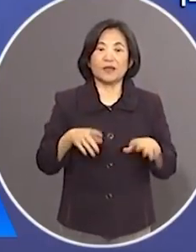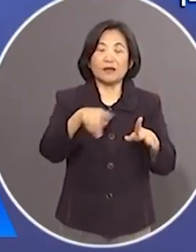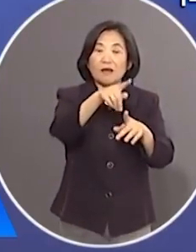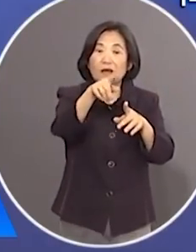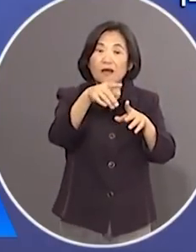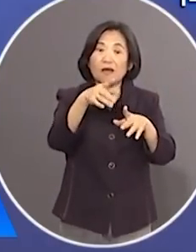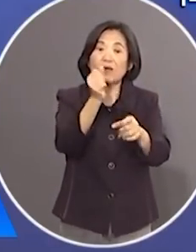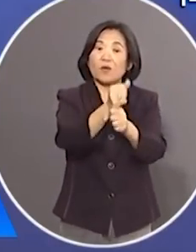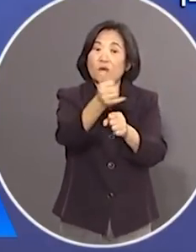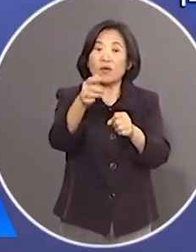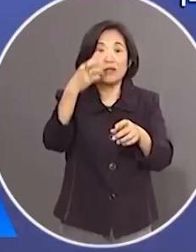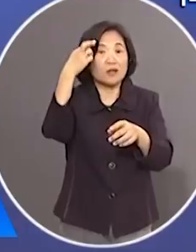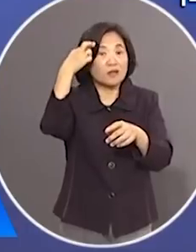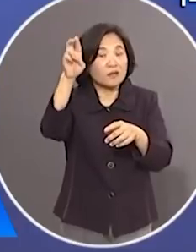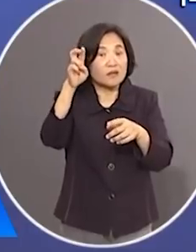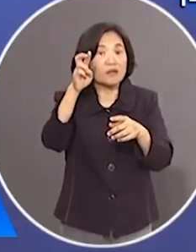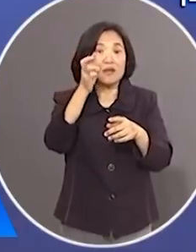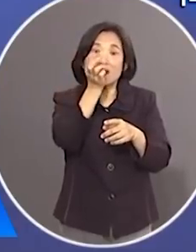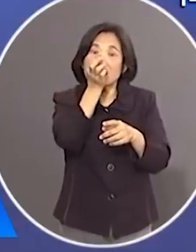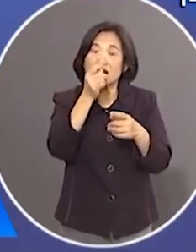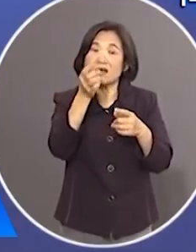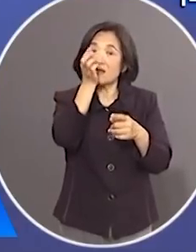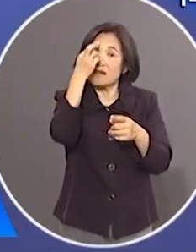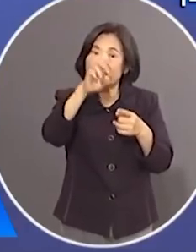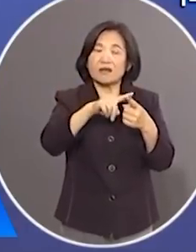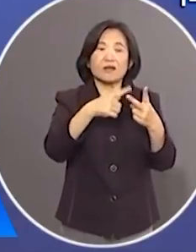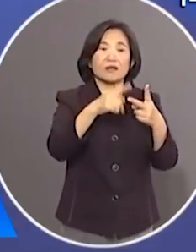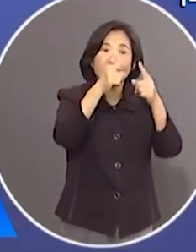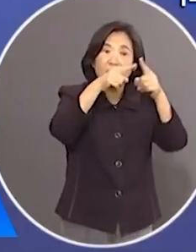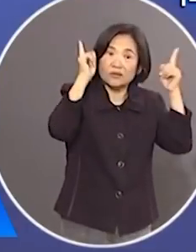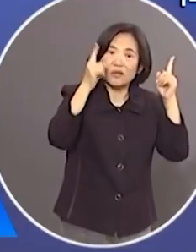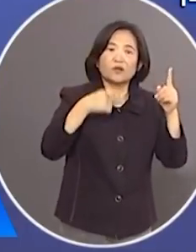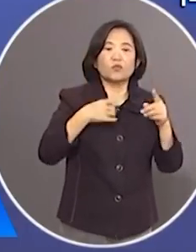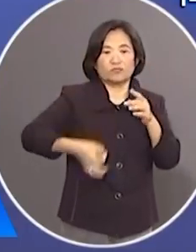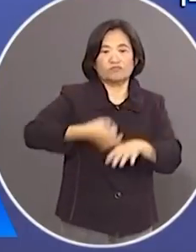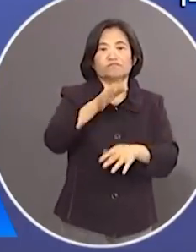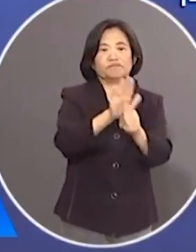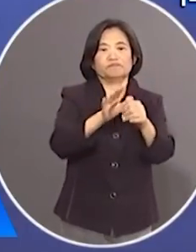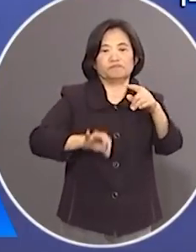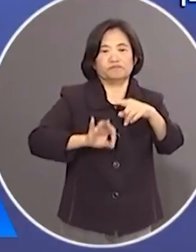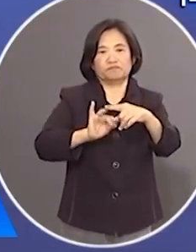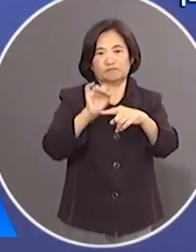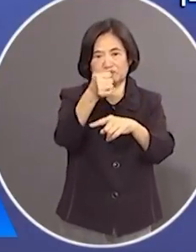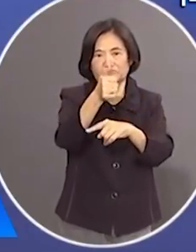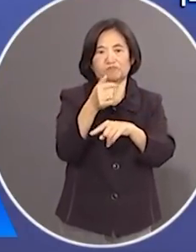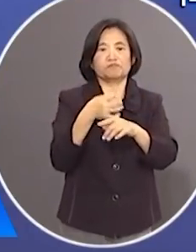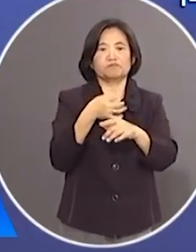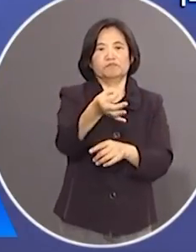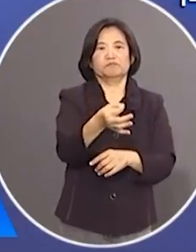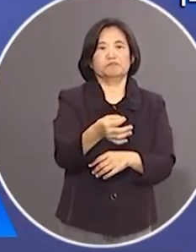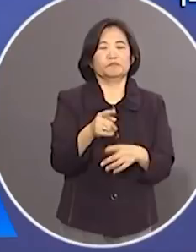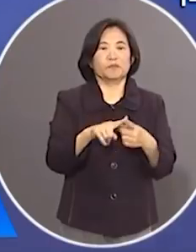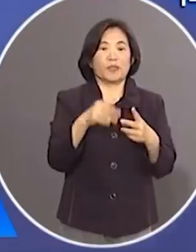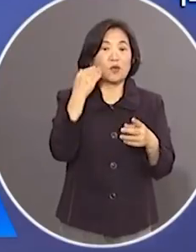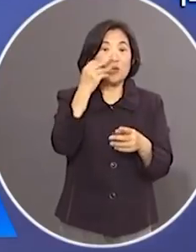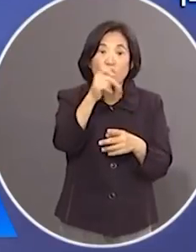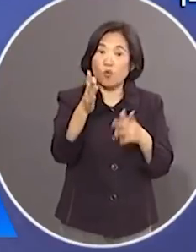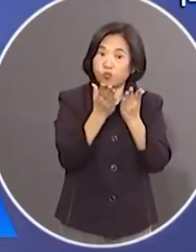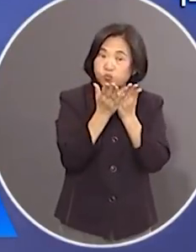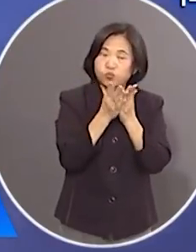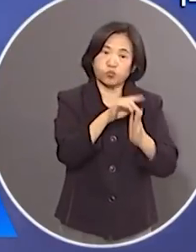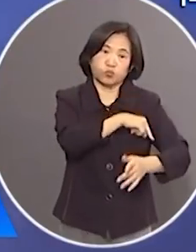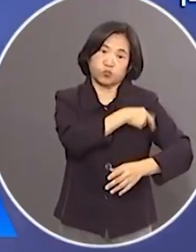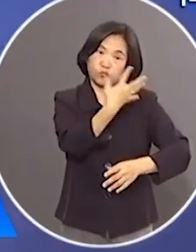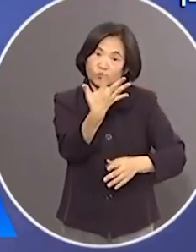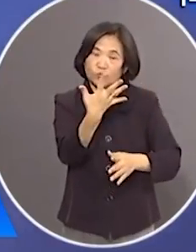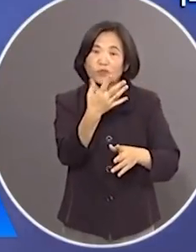学，你读研究所，公司帮你出50%的学费。第五，你想学英文，礼拜一到